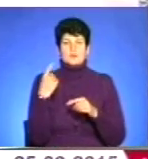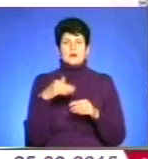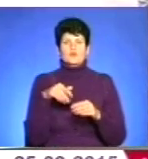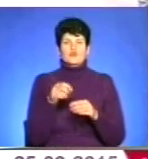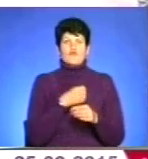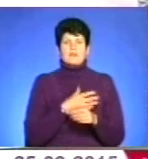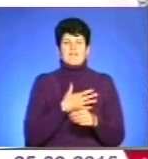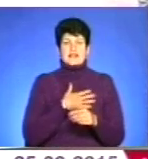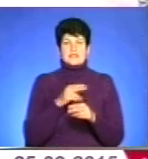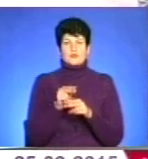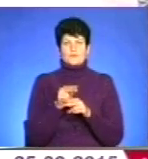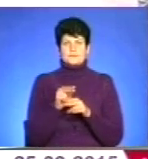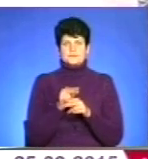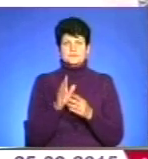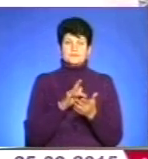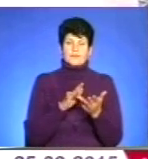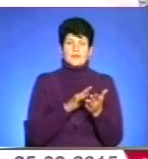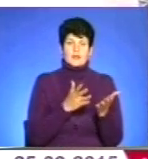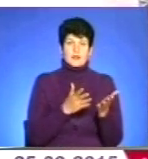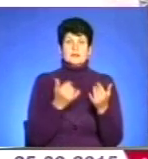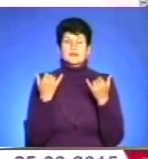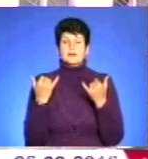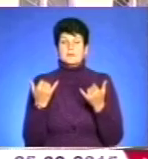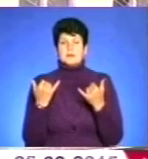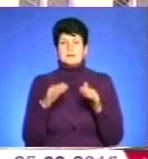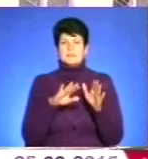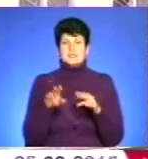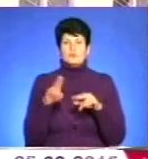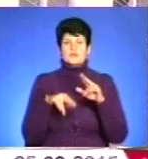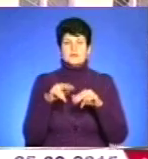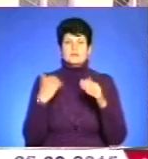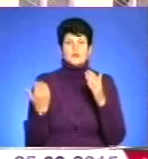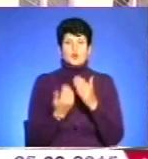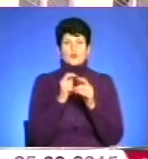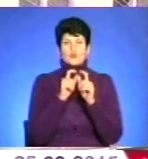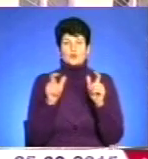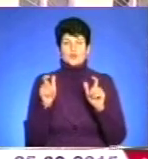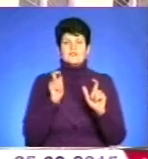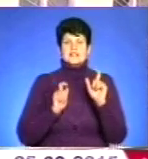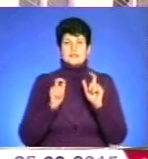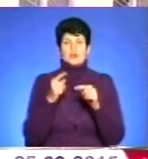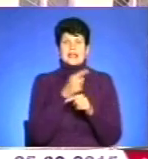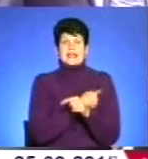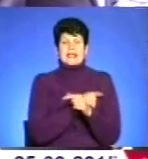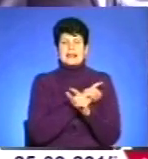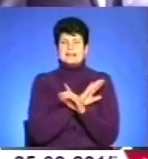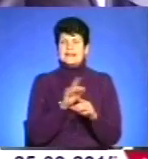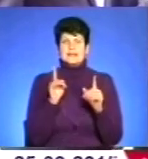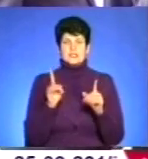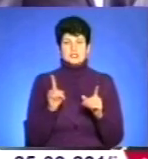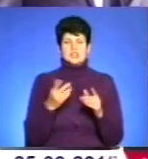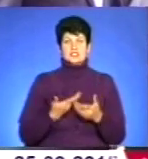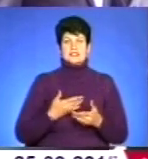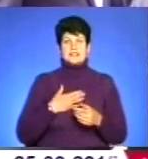у приватні лікувальні заклади чи центри. Тепер же, після будівництва нового корпусу університетської лікарні, не лише жителі